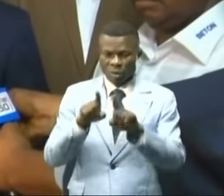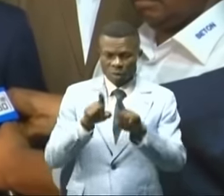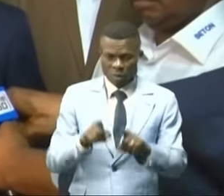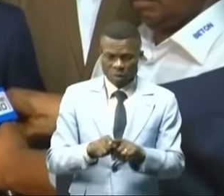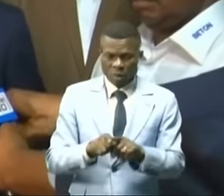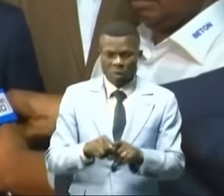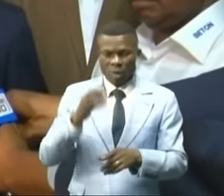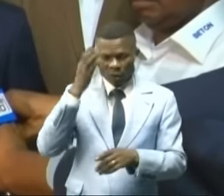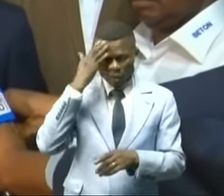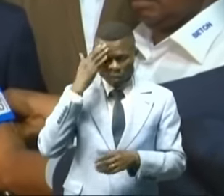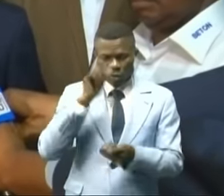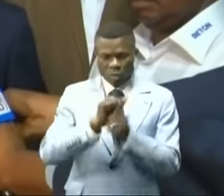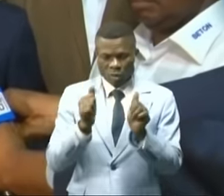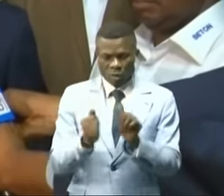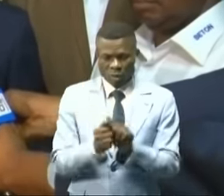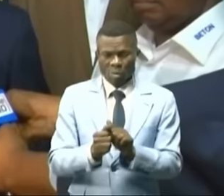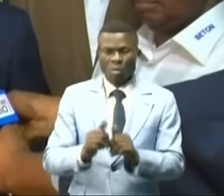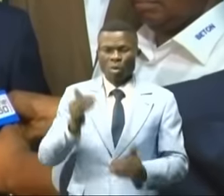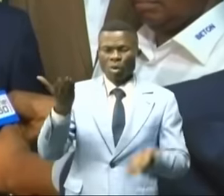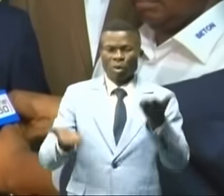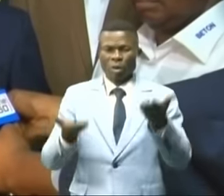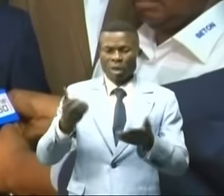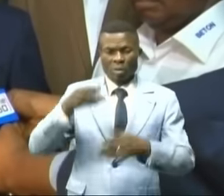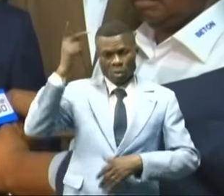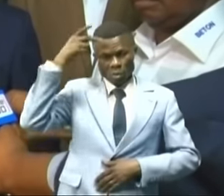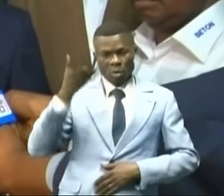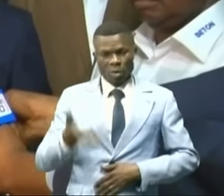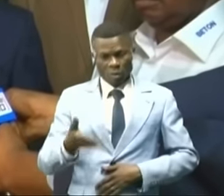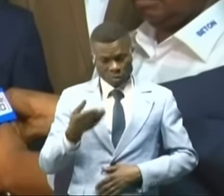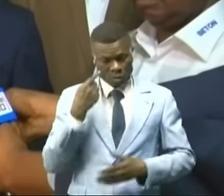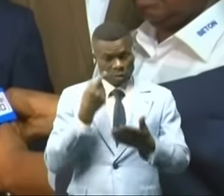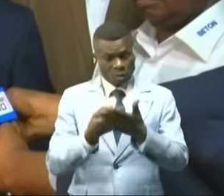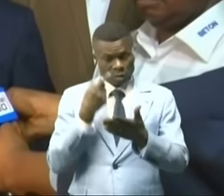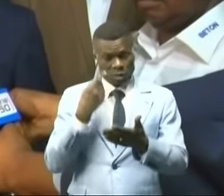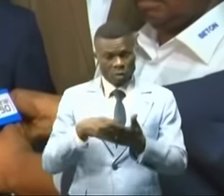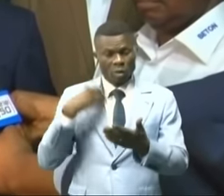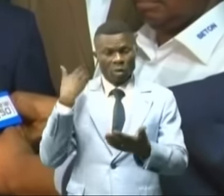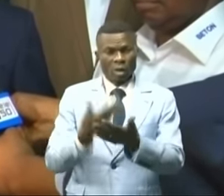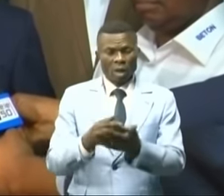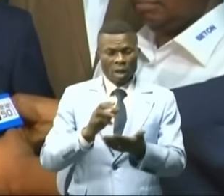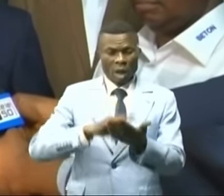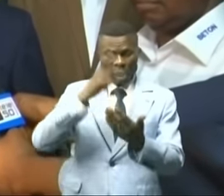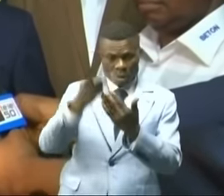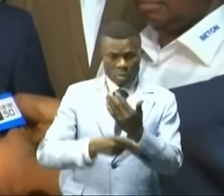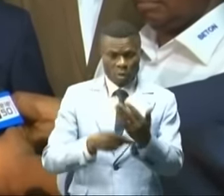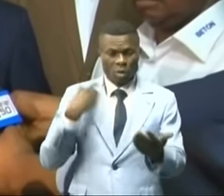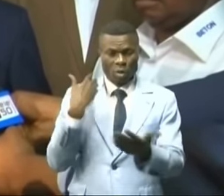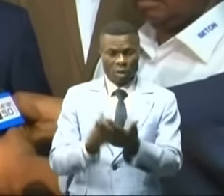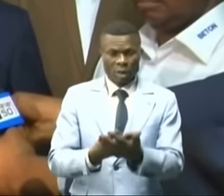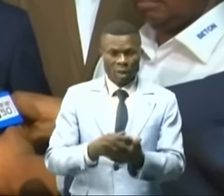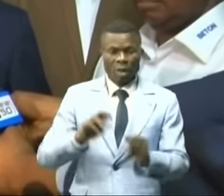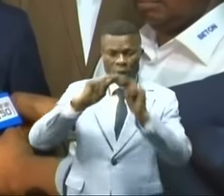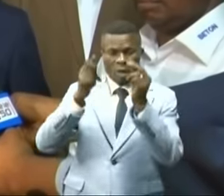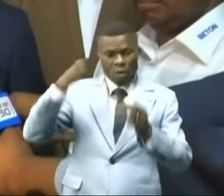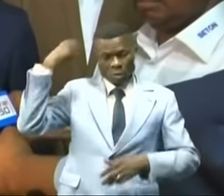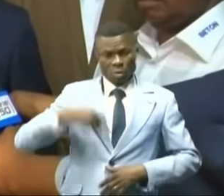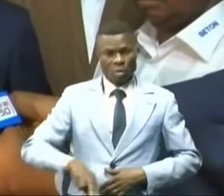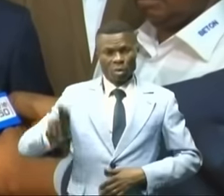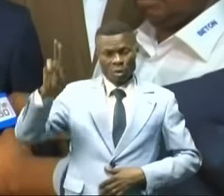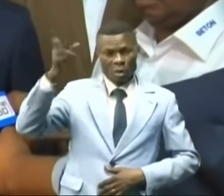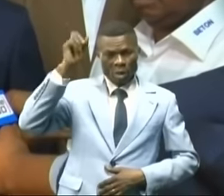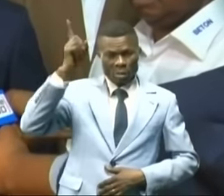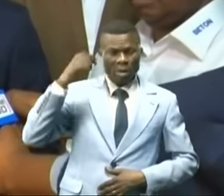compte des poids politiques de tout un chacun. Mais quand vous regardez l'ordre d'arrivée, l'IDPS est la première force politique au niveau du